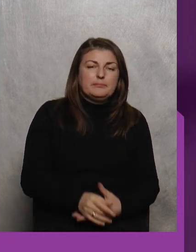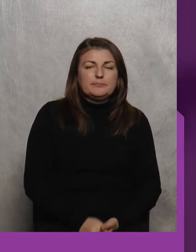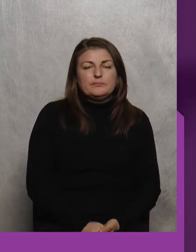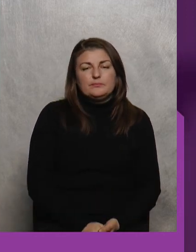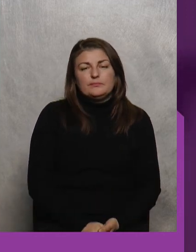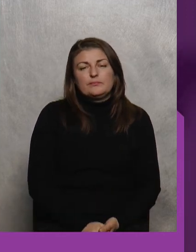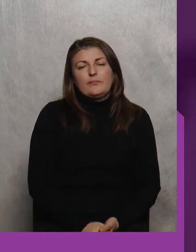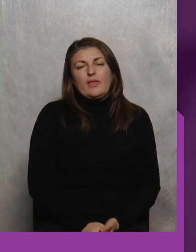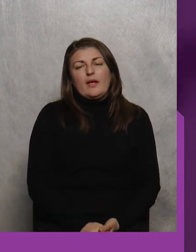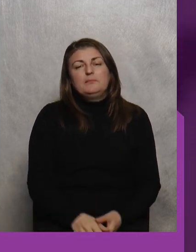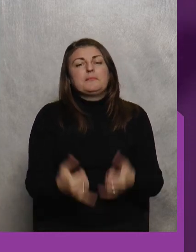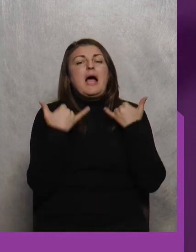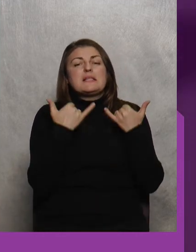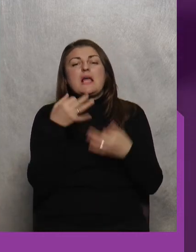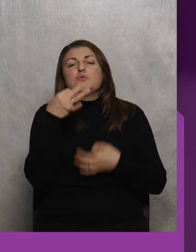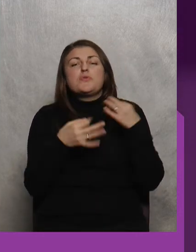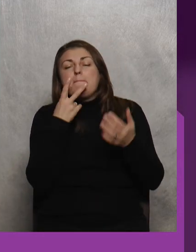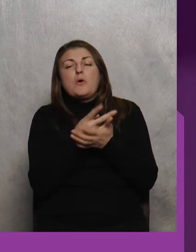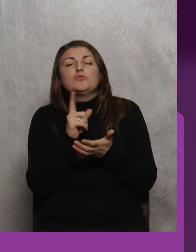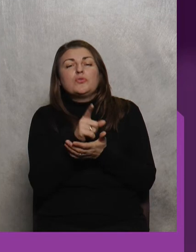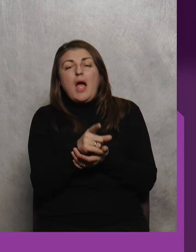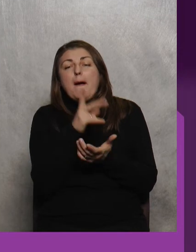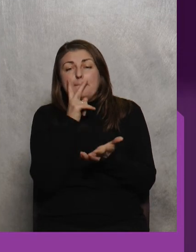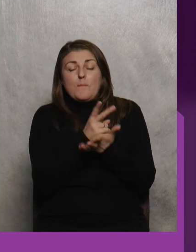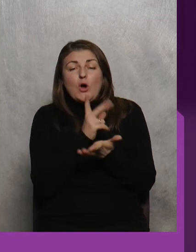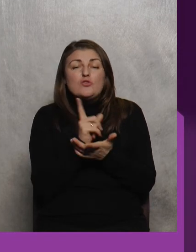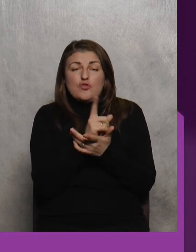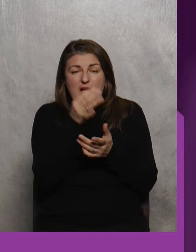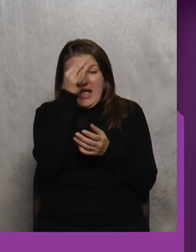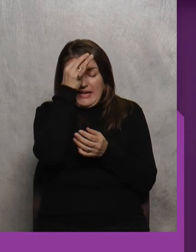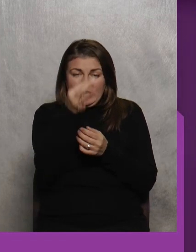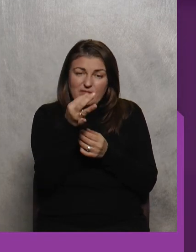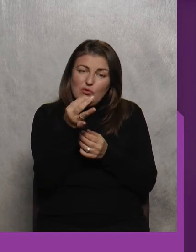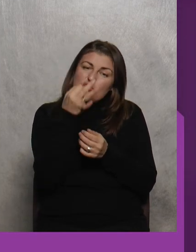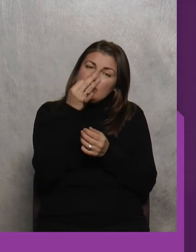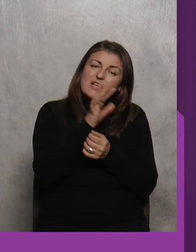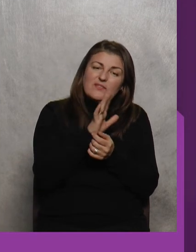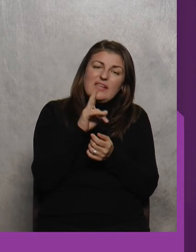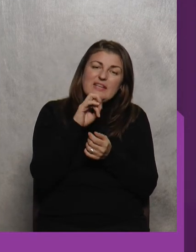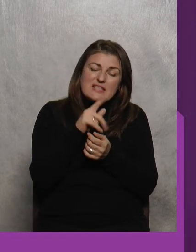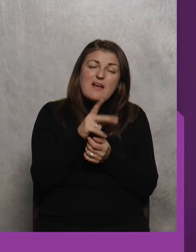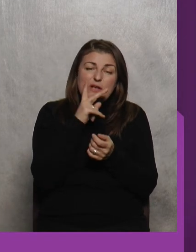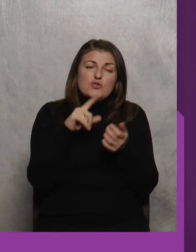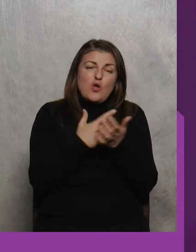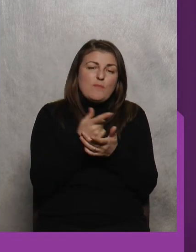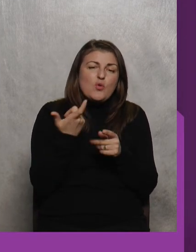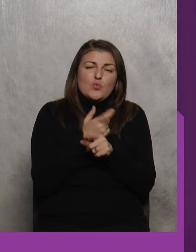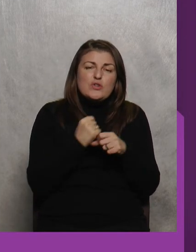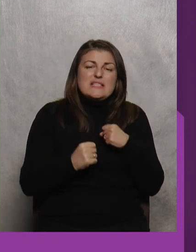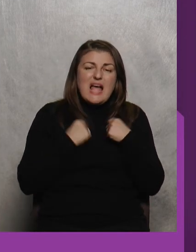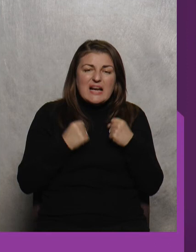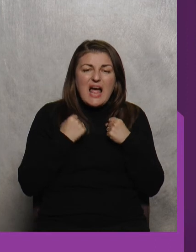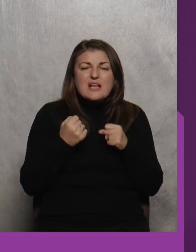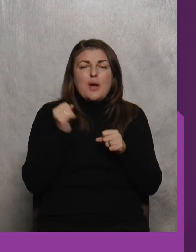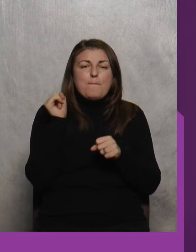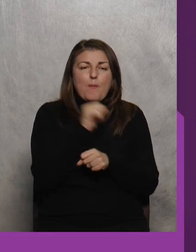А зараз суддя, що нам показує? Що рівно кість чи не рівно кість. Бачите, знов суперниці дуже стараються